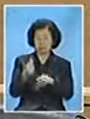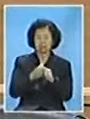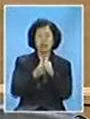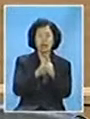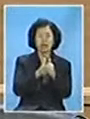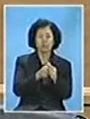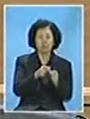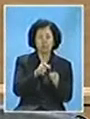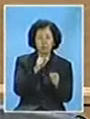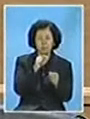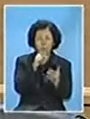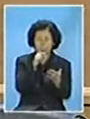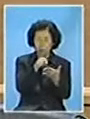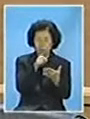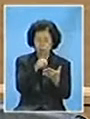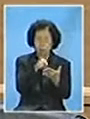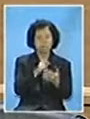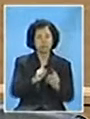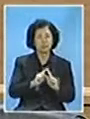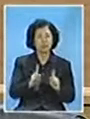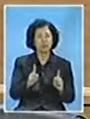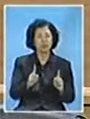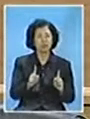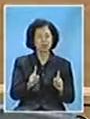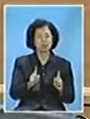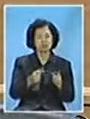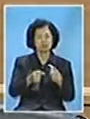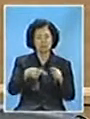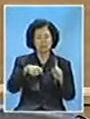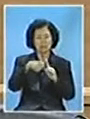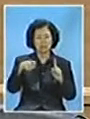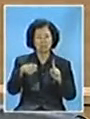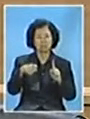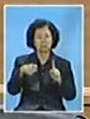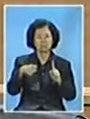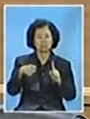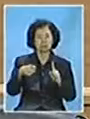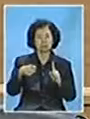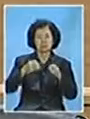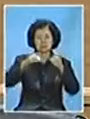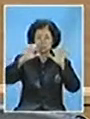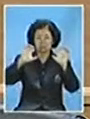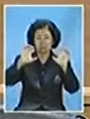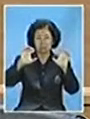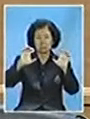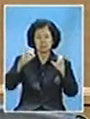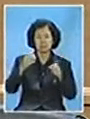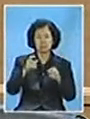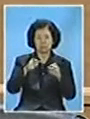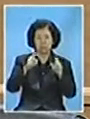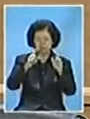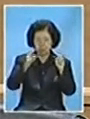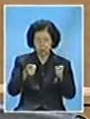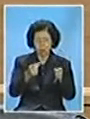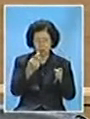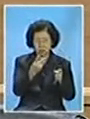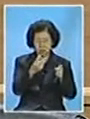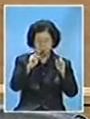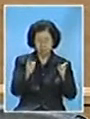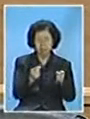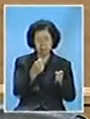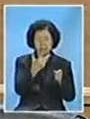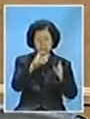ว้แต่ส่วนที่มาจากภาคข้าราชการประจำไม่ว่าจะเป็นวงเล็บ2วงเล็บ3